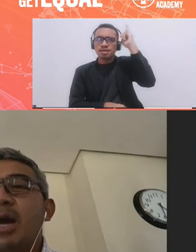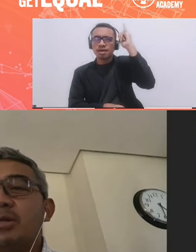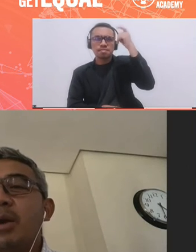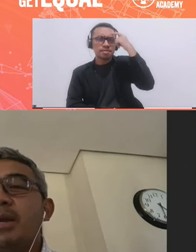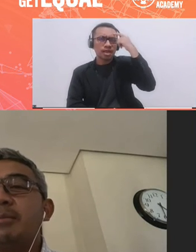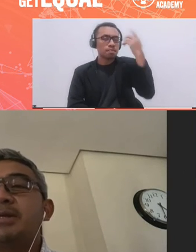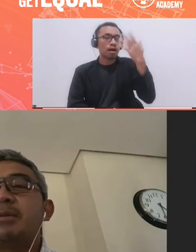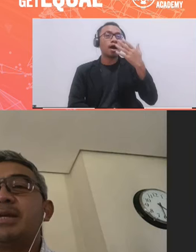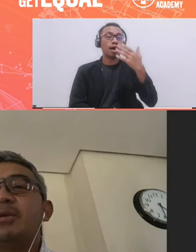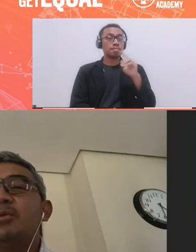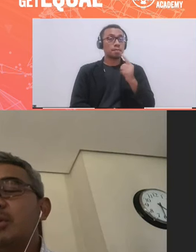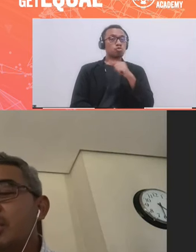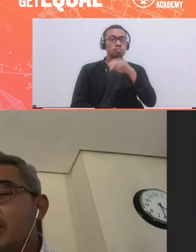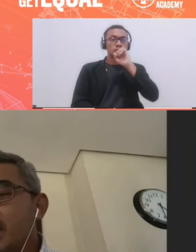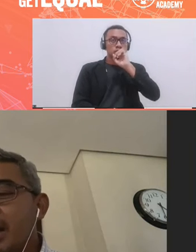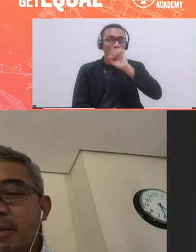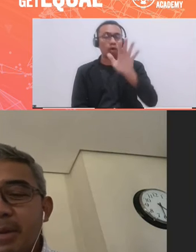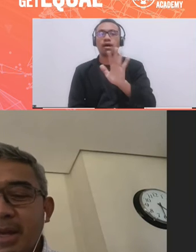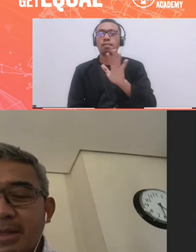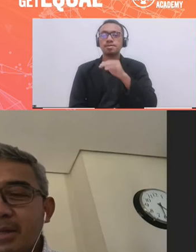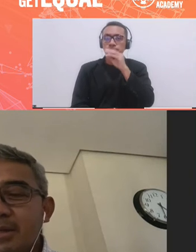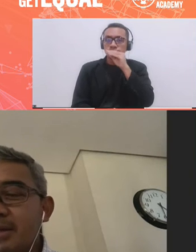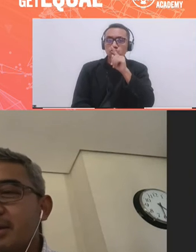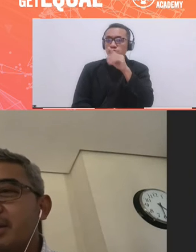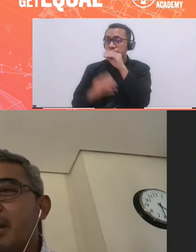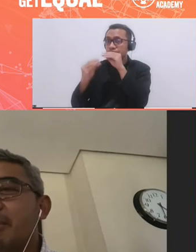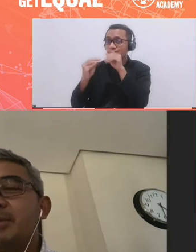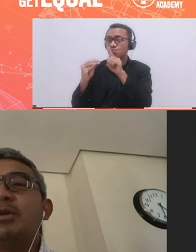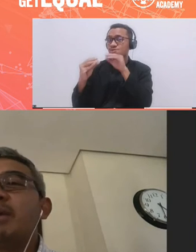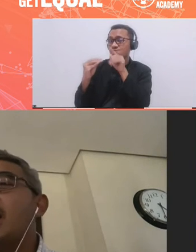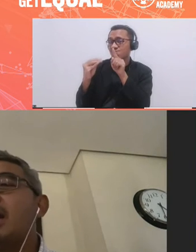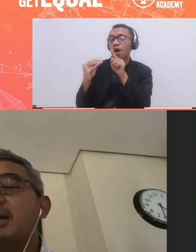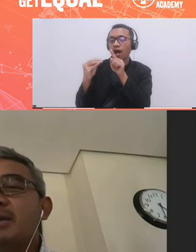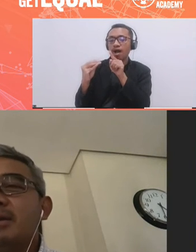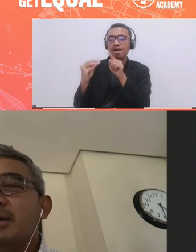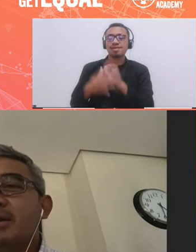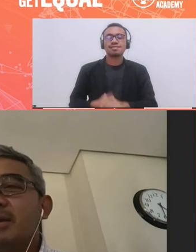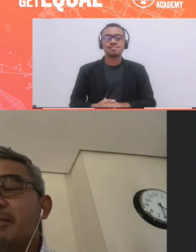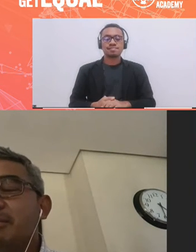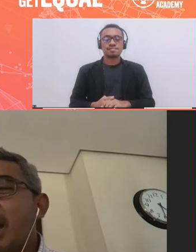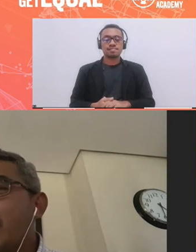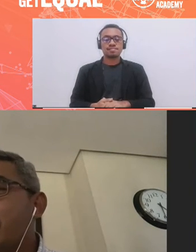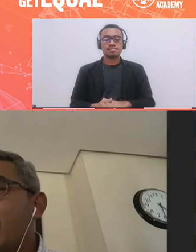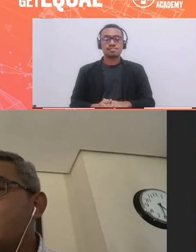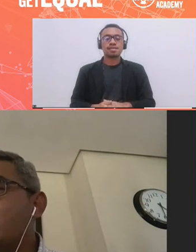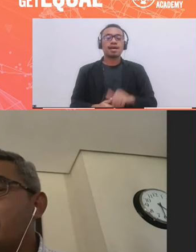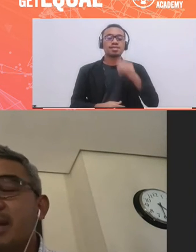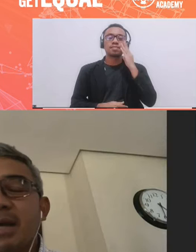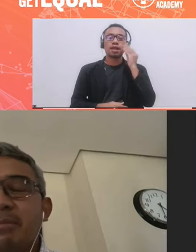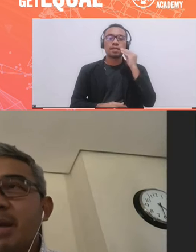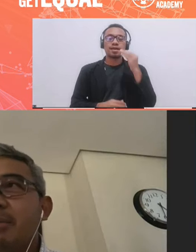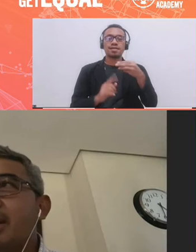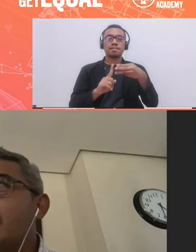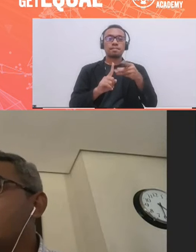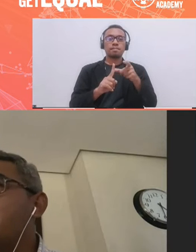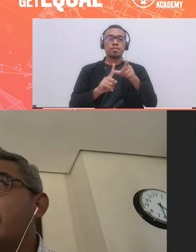pun harus diawali dengan bisik-bisik dulu. Jangan sampai nanti ya Mas Budiman lah pengalaman langsung yang